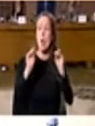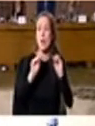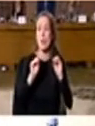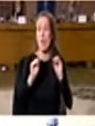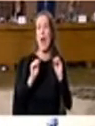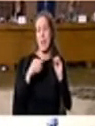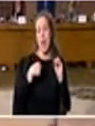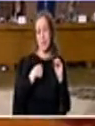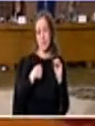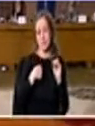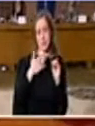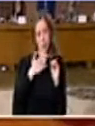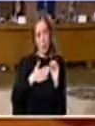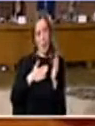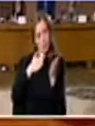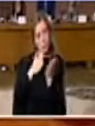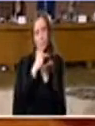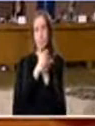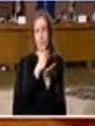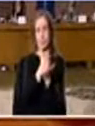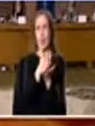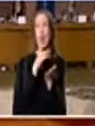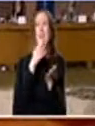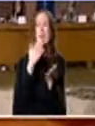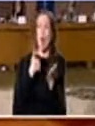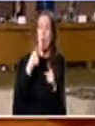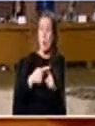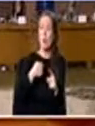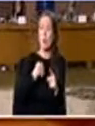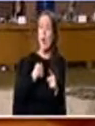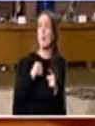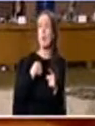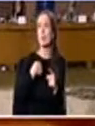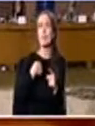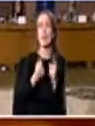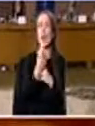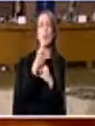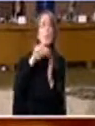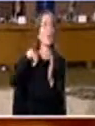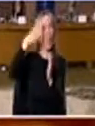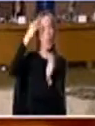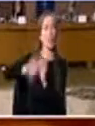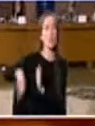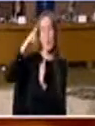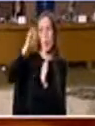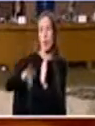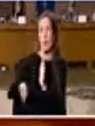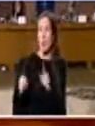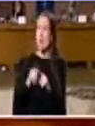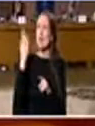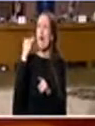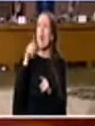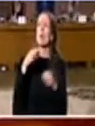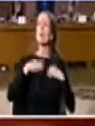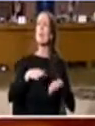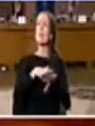imamo tendenciju da jako, jako puno zanemarimo, i predsednica Skupštine je stavila akcenat na zaštitu dece, jer